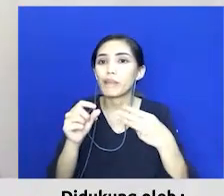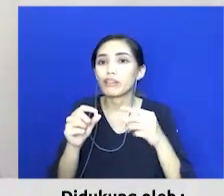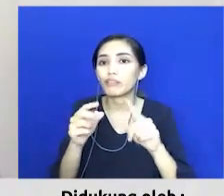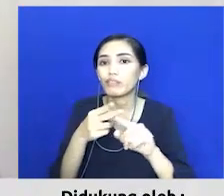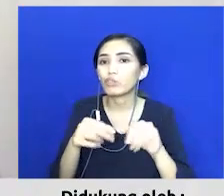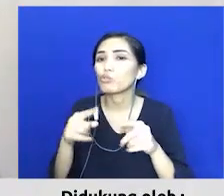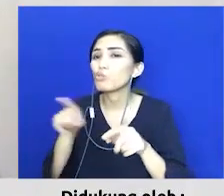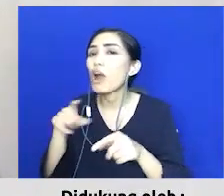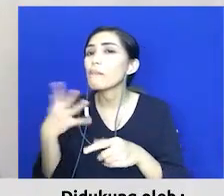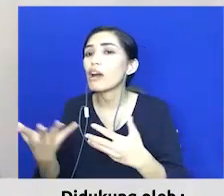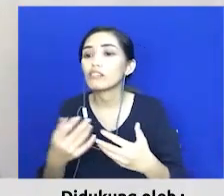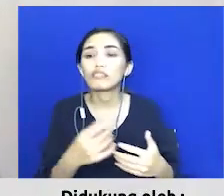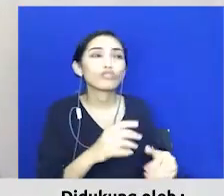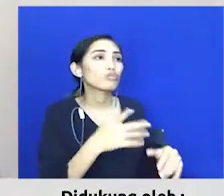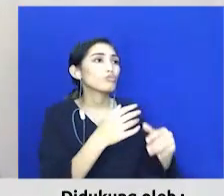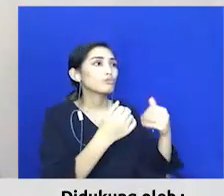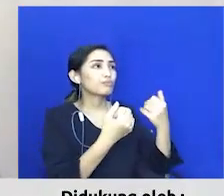Perfini, itu apa Pak?